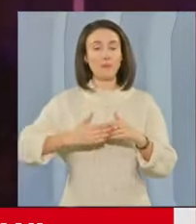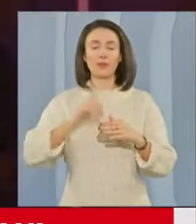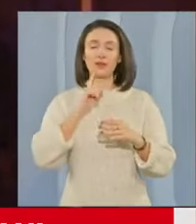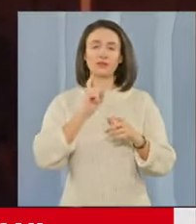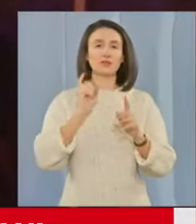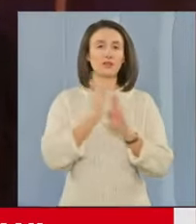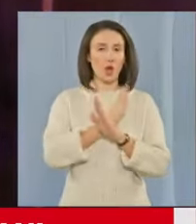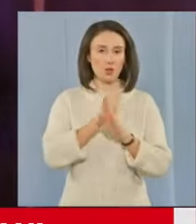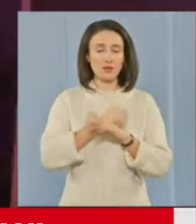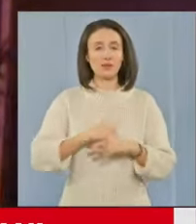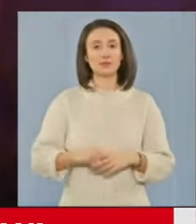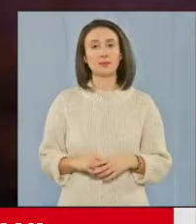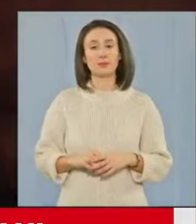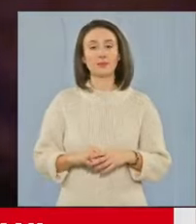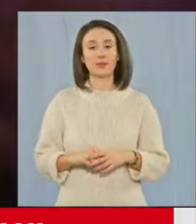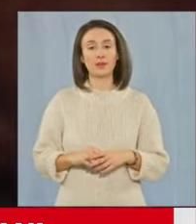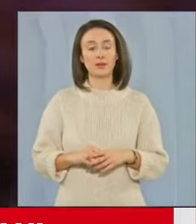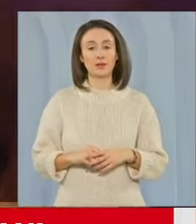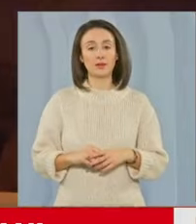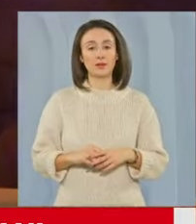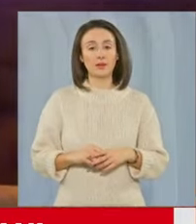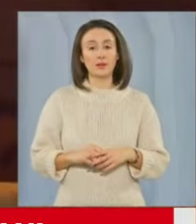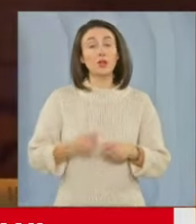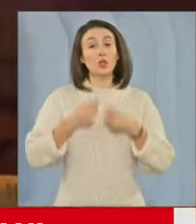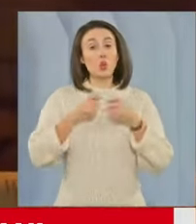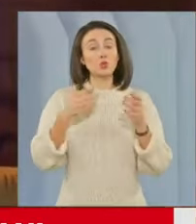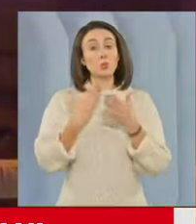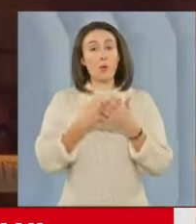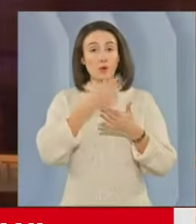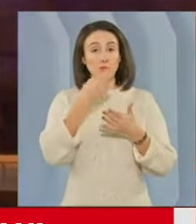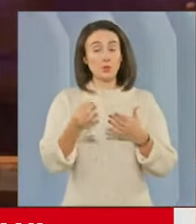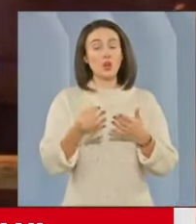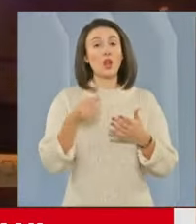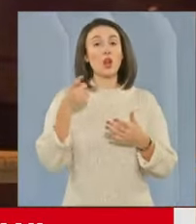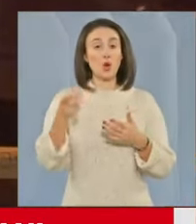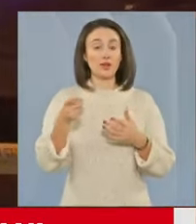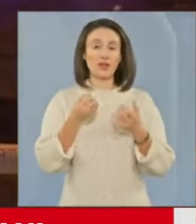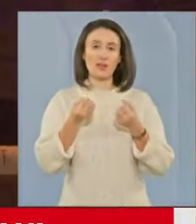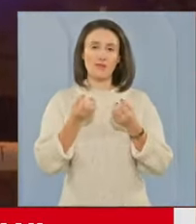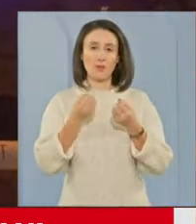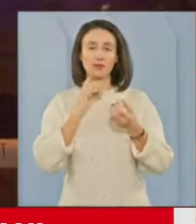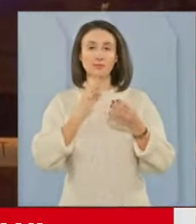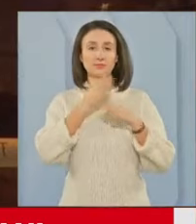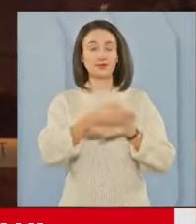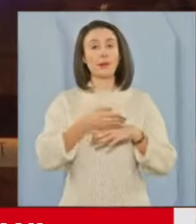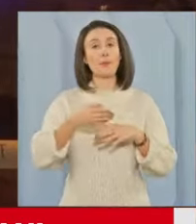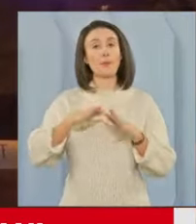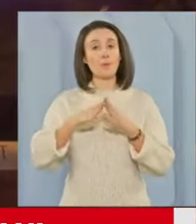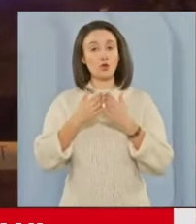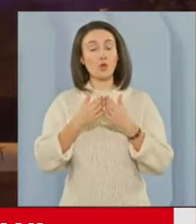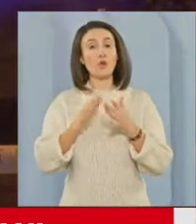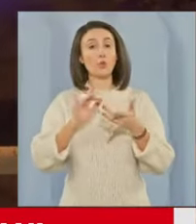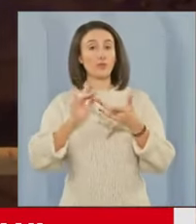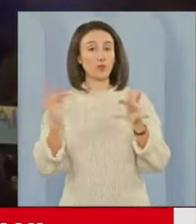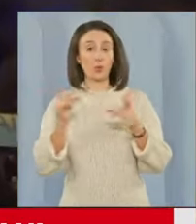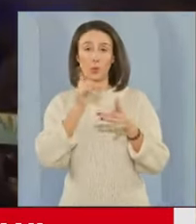la chinuri greu de imaginat timp de mai multe ore. Totul pentru a le dezvălui agresorilor datele de acces ale portofelului virtual, unde